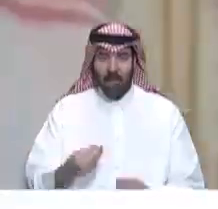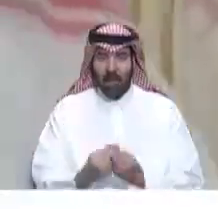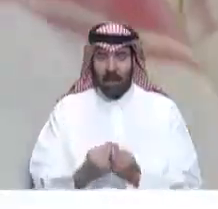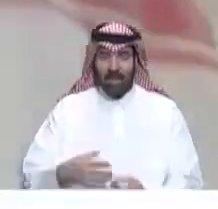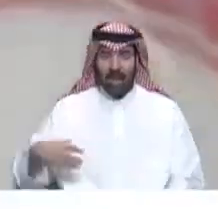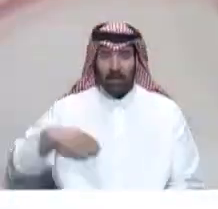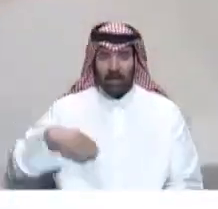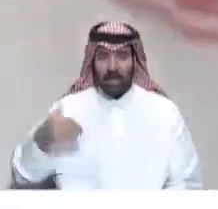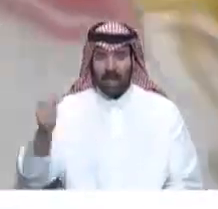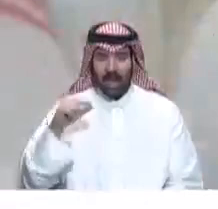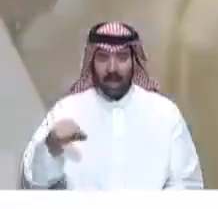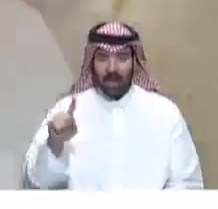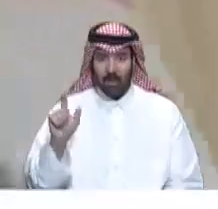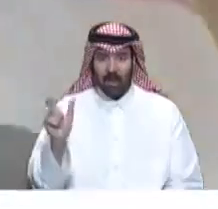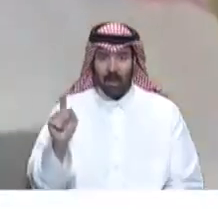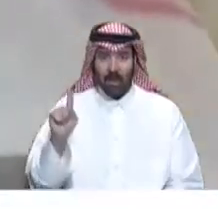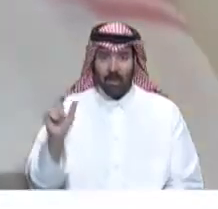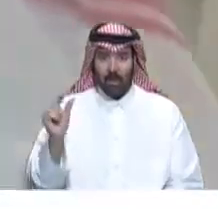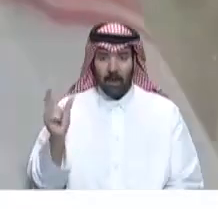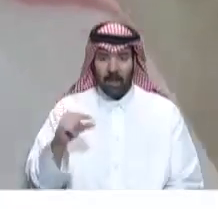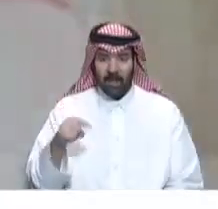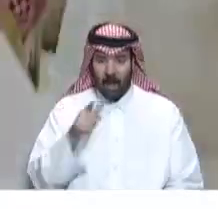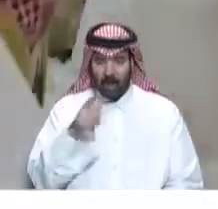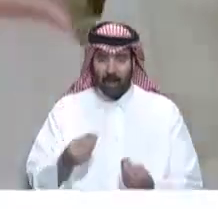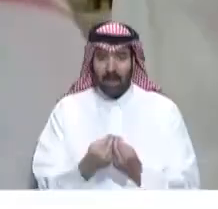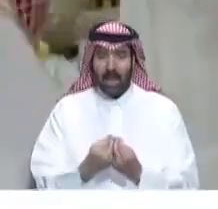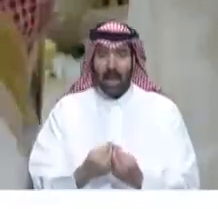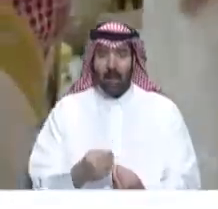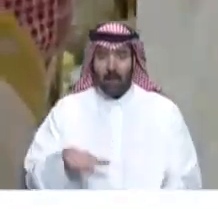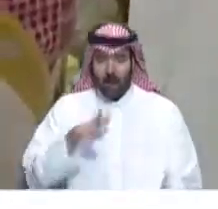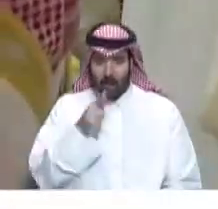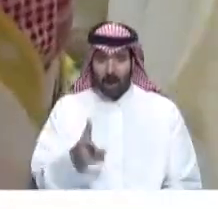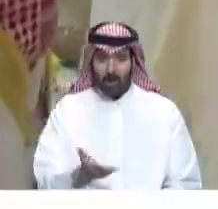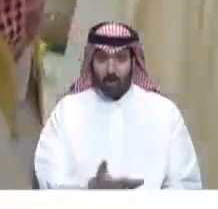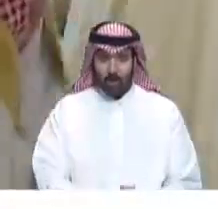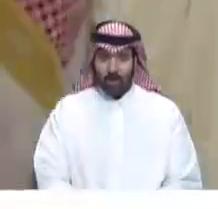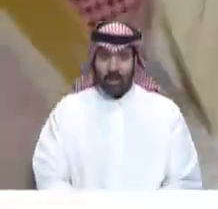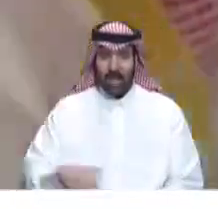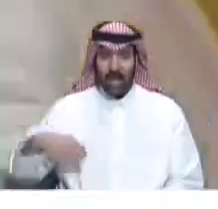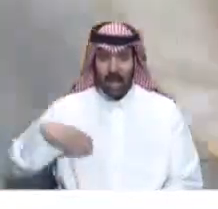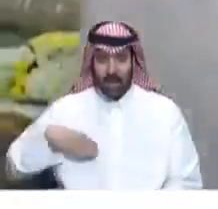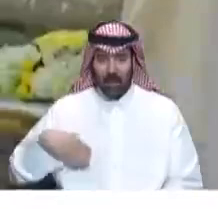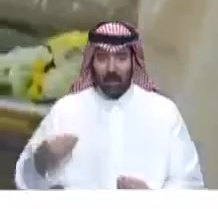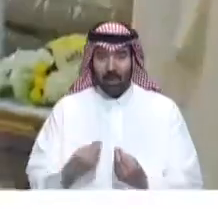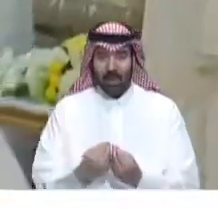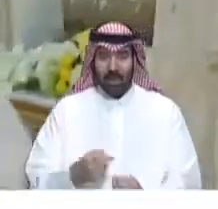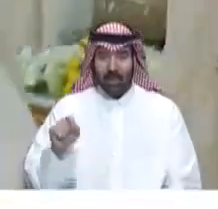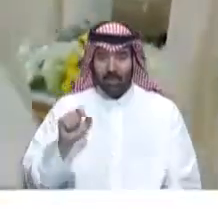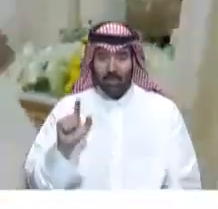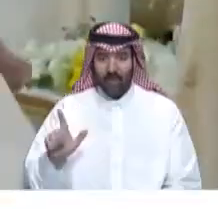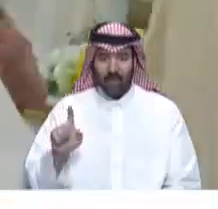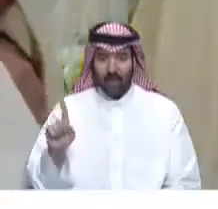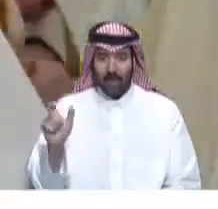السمو الملكي الأمير خالد بن بندر بن عبد العزيز مستشار وخادم الحرمين الشريفين، وصاحب السمو الأمير فيصل